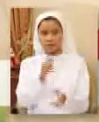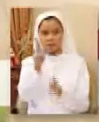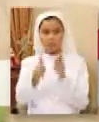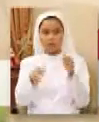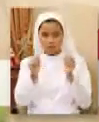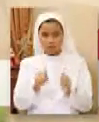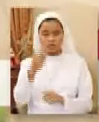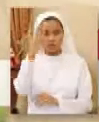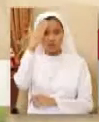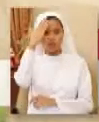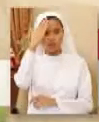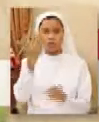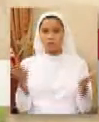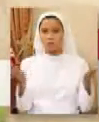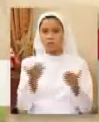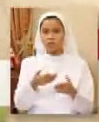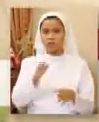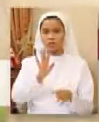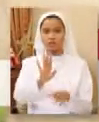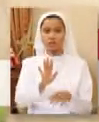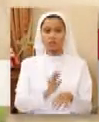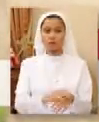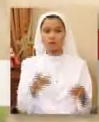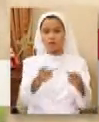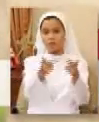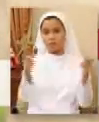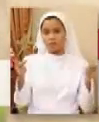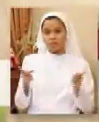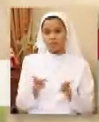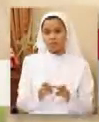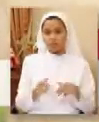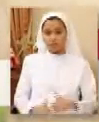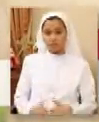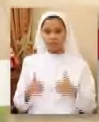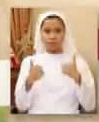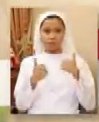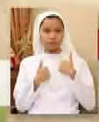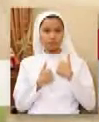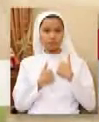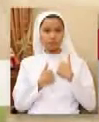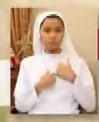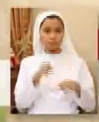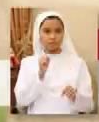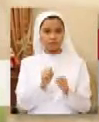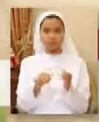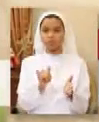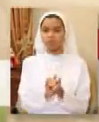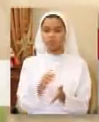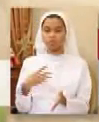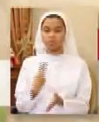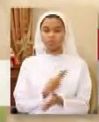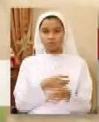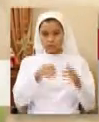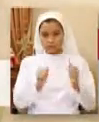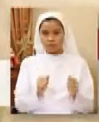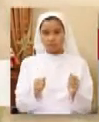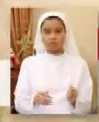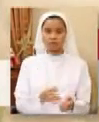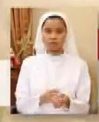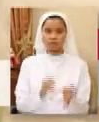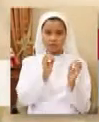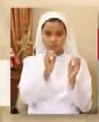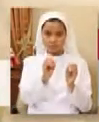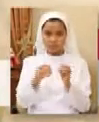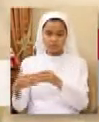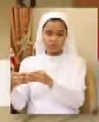programa kun sa in an sa indong opisina an sa indong area kasi mas magayon na maitukdo ta sinda kun sa in talaga